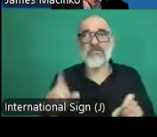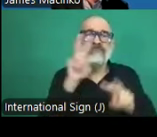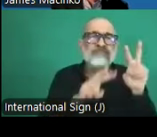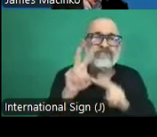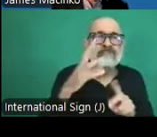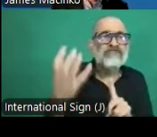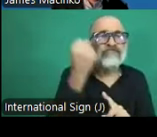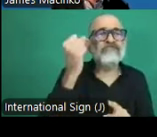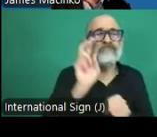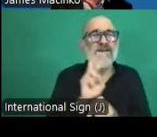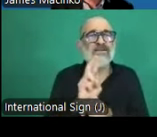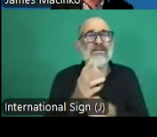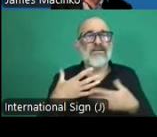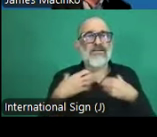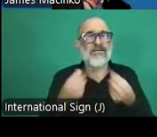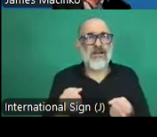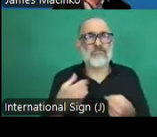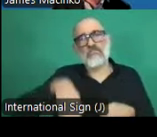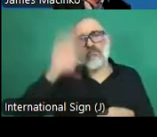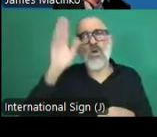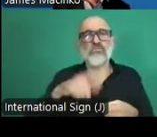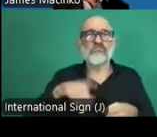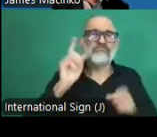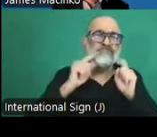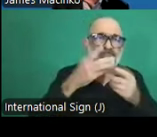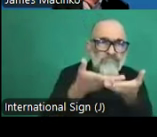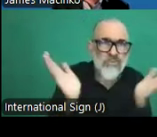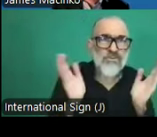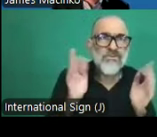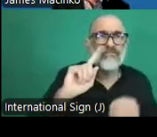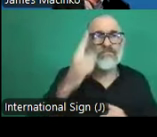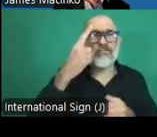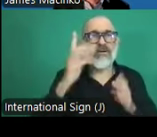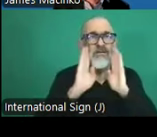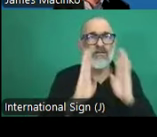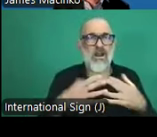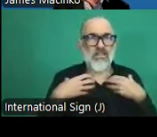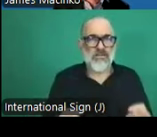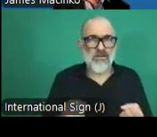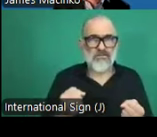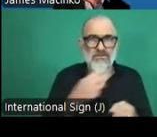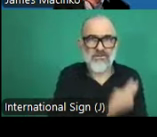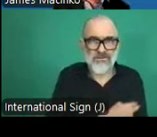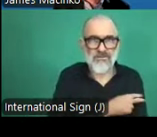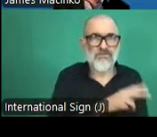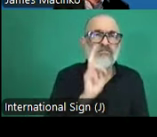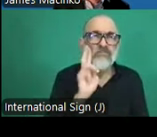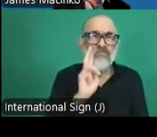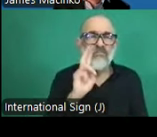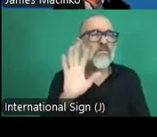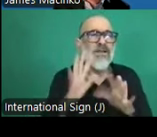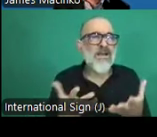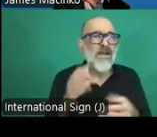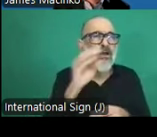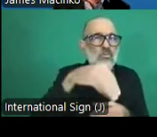c'est moins qui viennent à un hôpital public. Et la recherche un